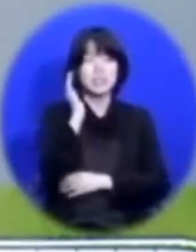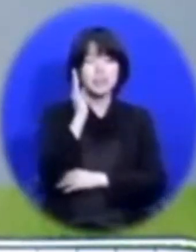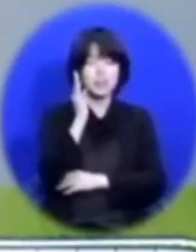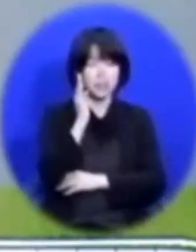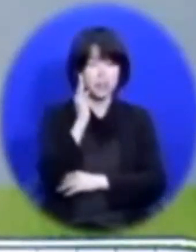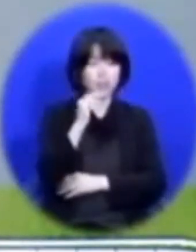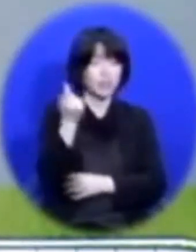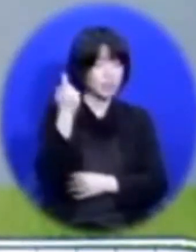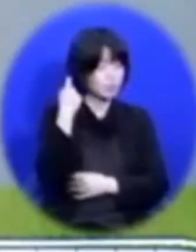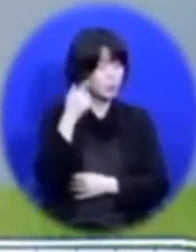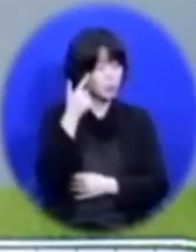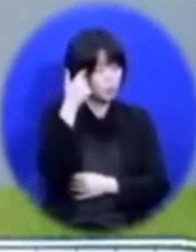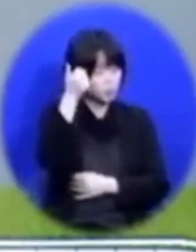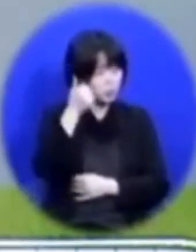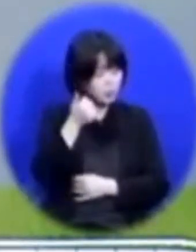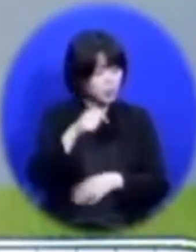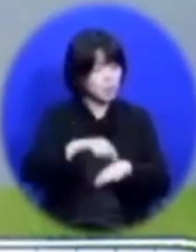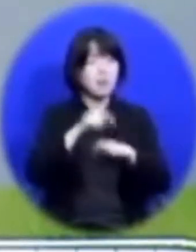듣고목사는